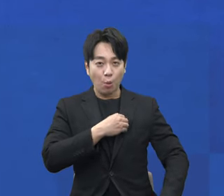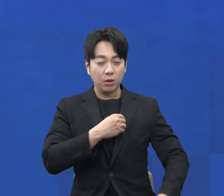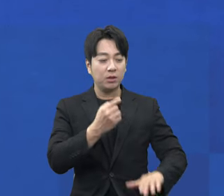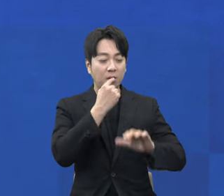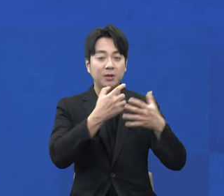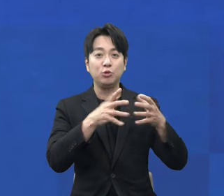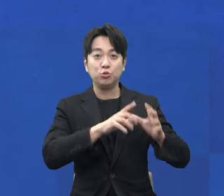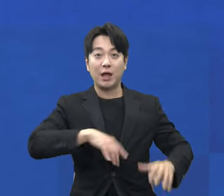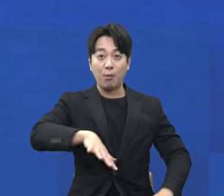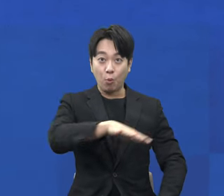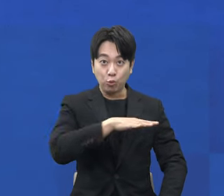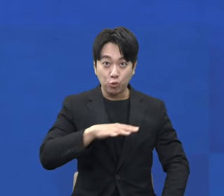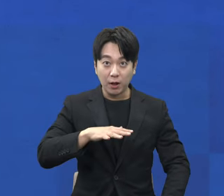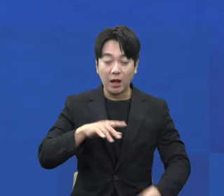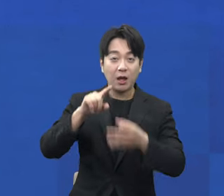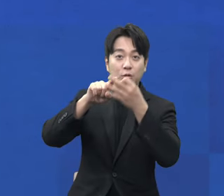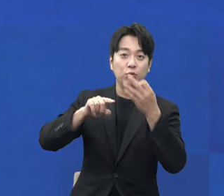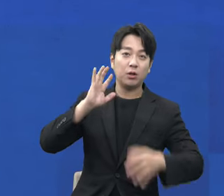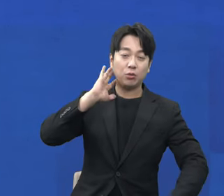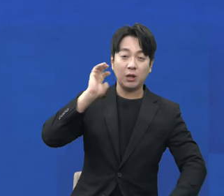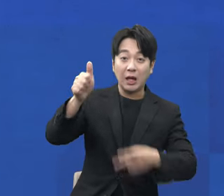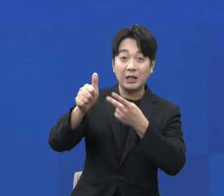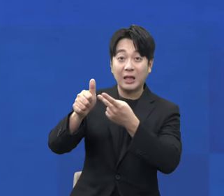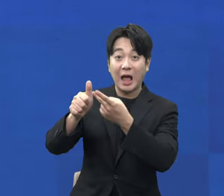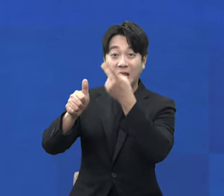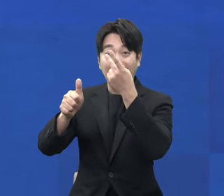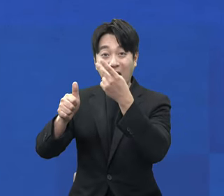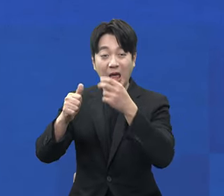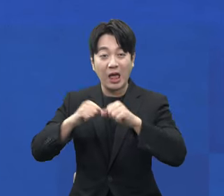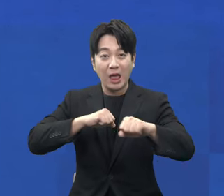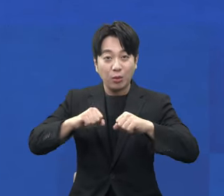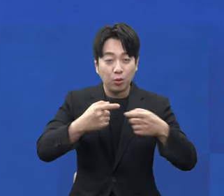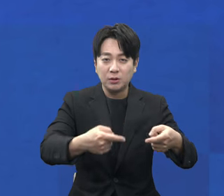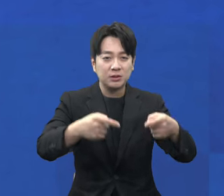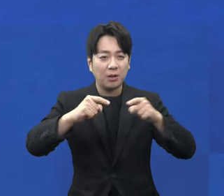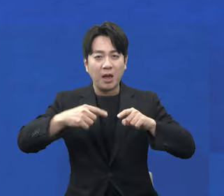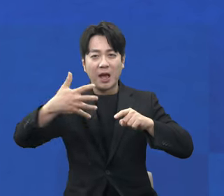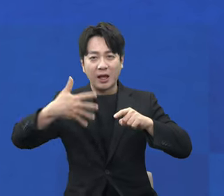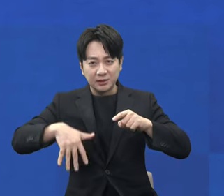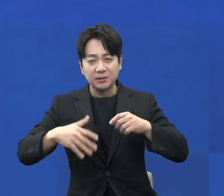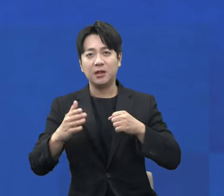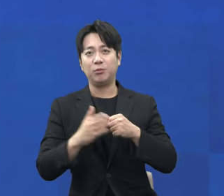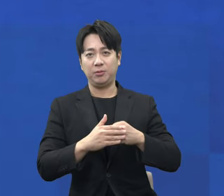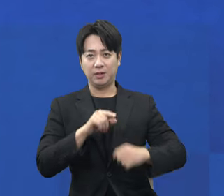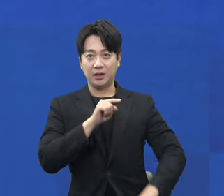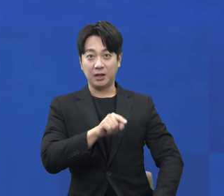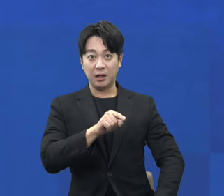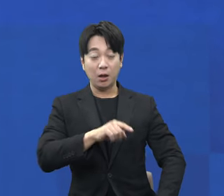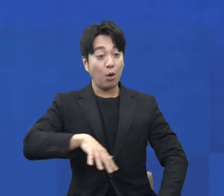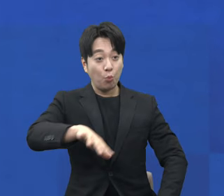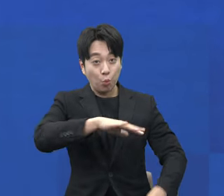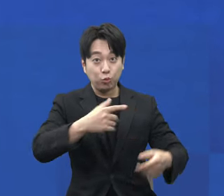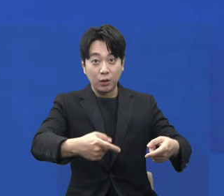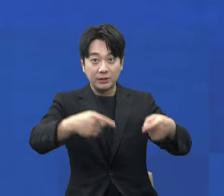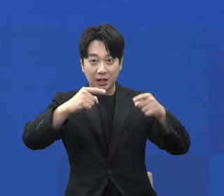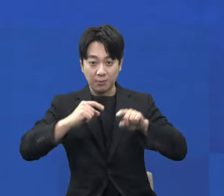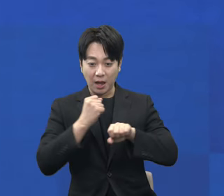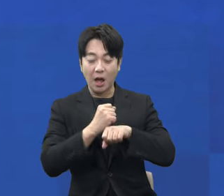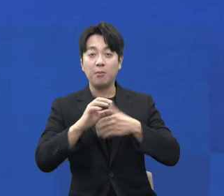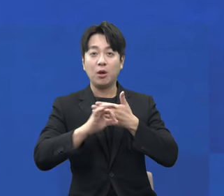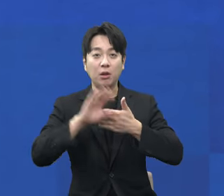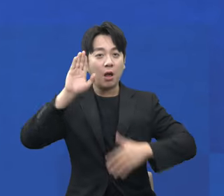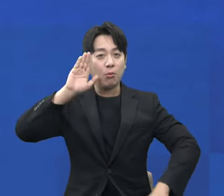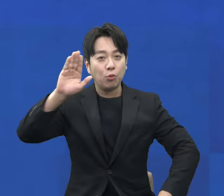윤석열 탄핵투쟁에 나서지 않아서 그렇습니다. 민주당이 나서면 62.6%는 70%,